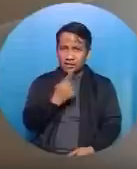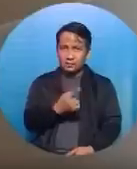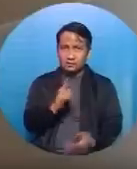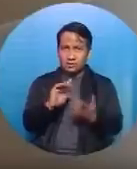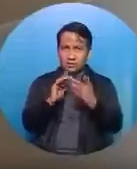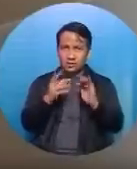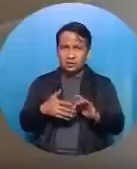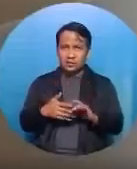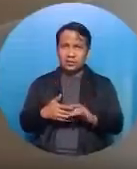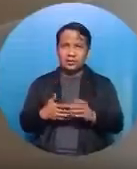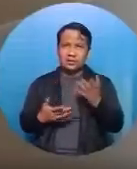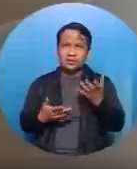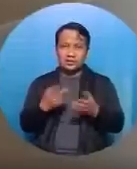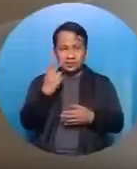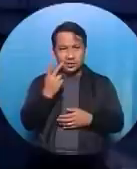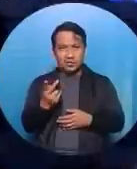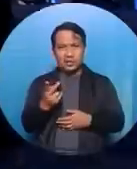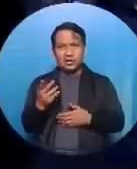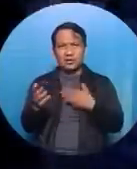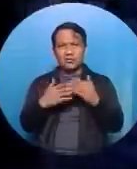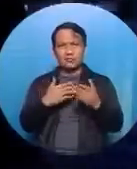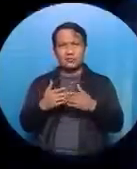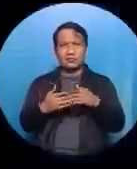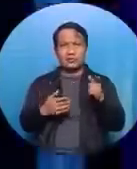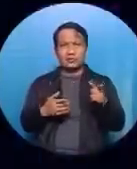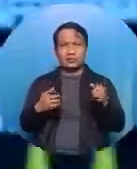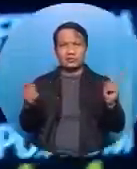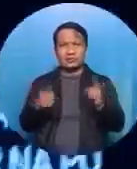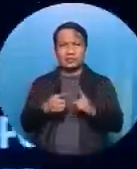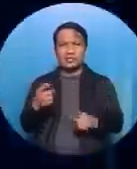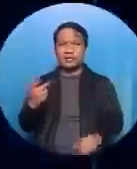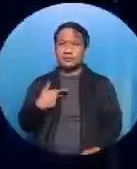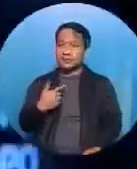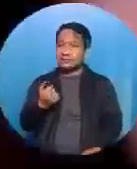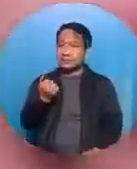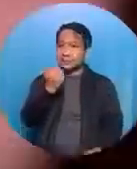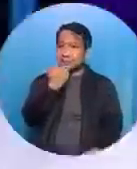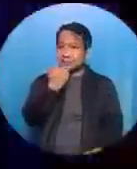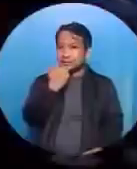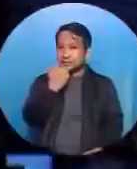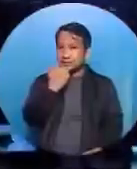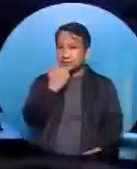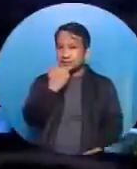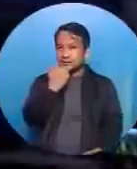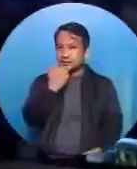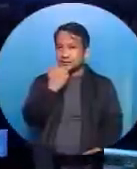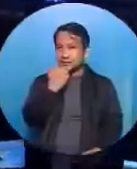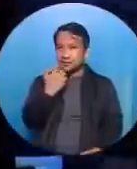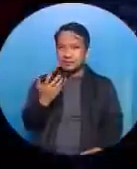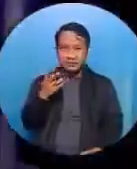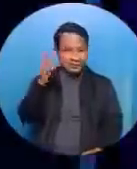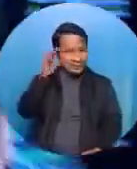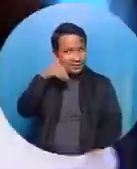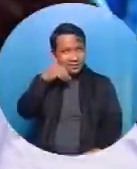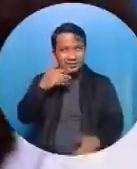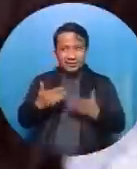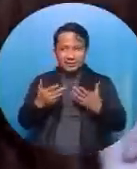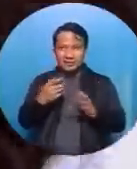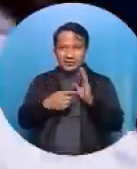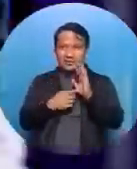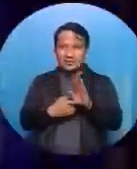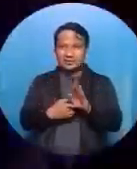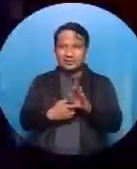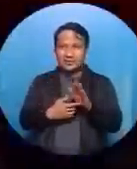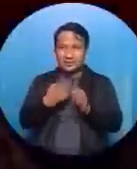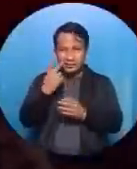netizens? Idol, eto sabi nila, Milen Uhara, pag may kasalanan, nabibingi. Oh, di ba? Yan ang sabi